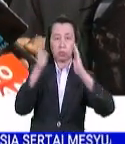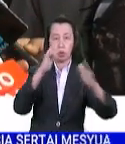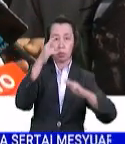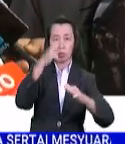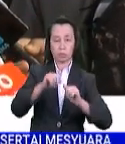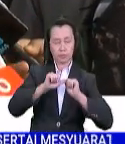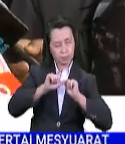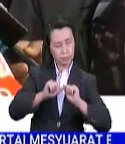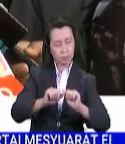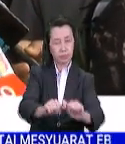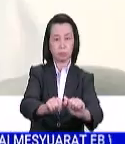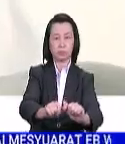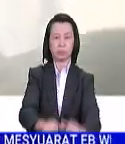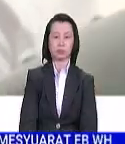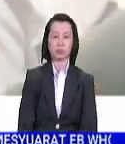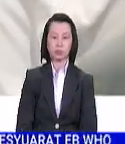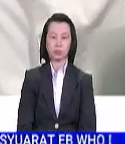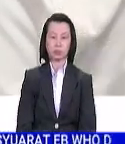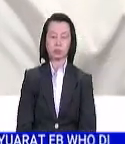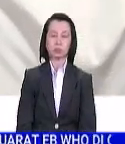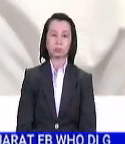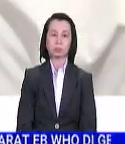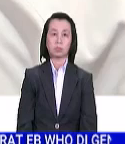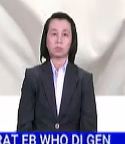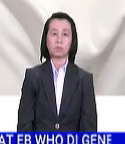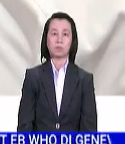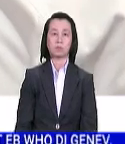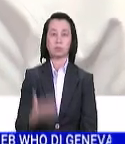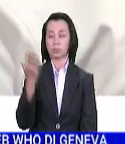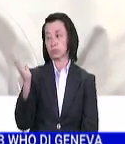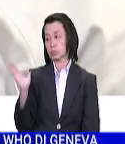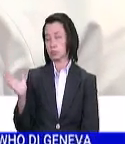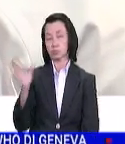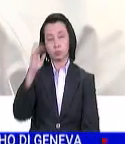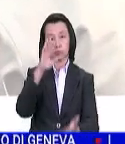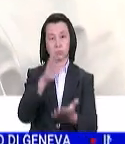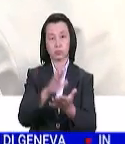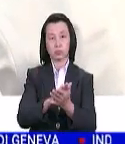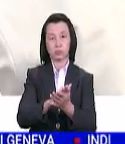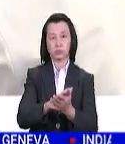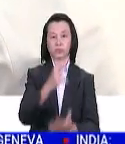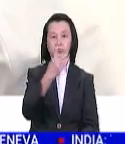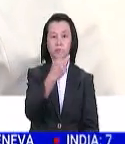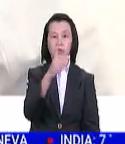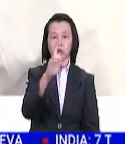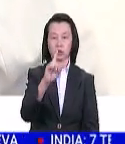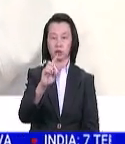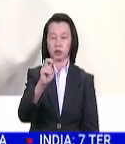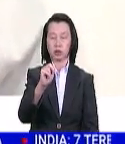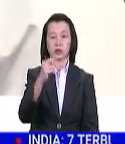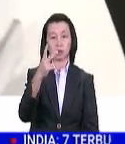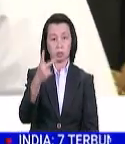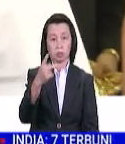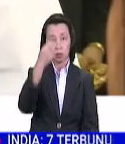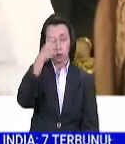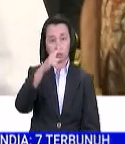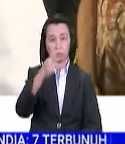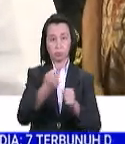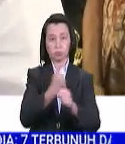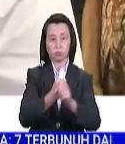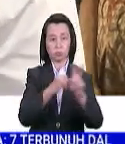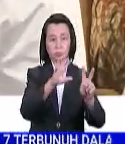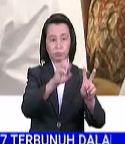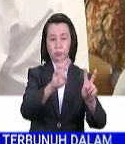mengekalkan momentum ini beliau yakin ujuran keluaran dalam negeri khai dng bagi